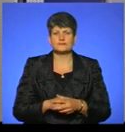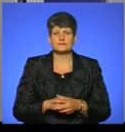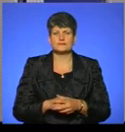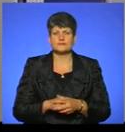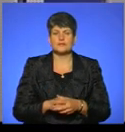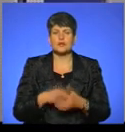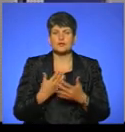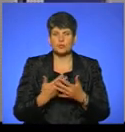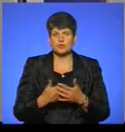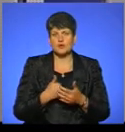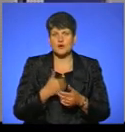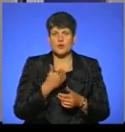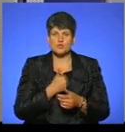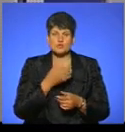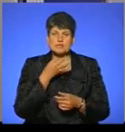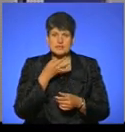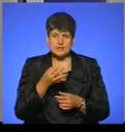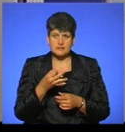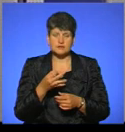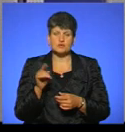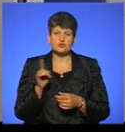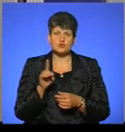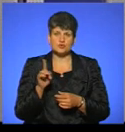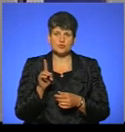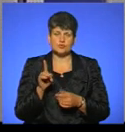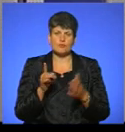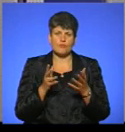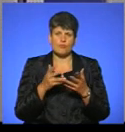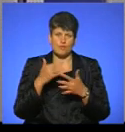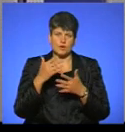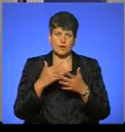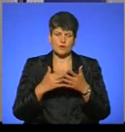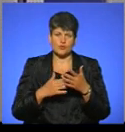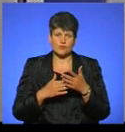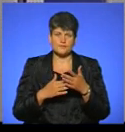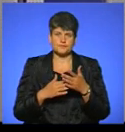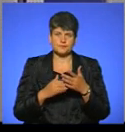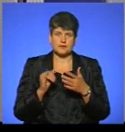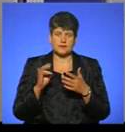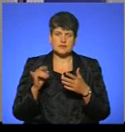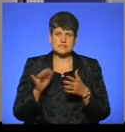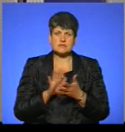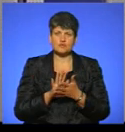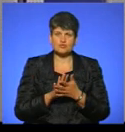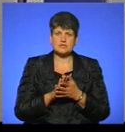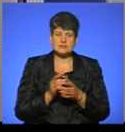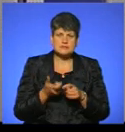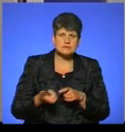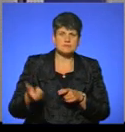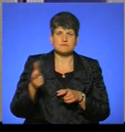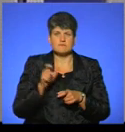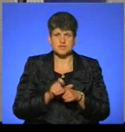Тобто я хочу сказати, що все-таки по декількох інгредієнтах забрудненість перевищує допустимі